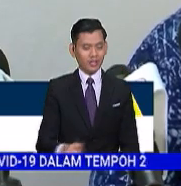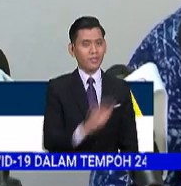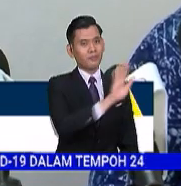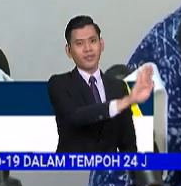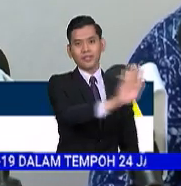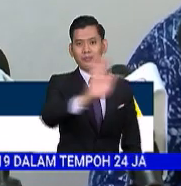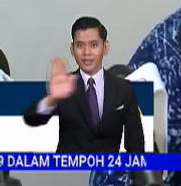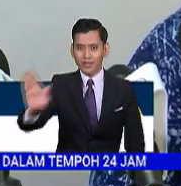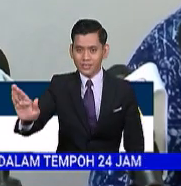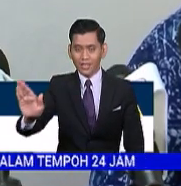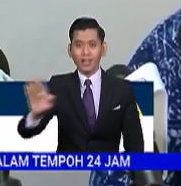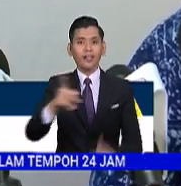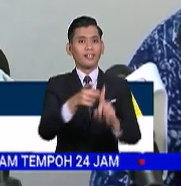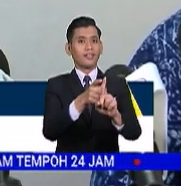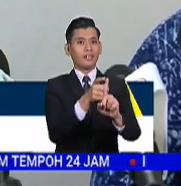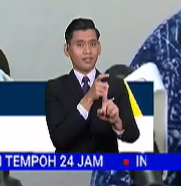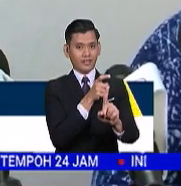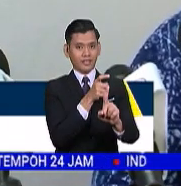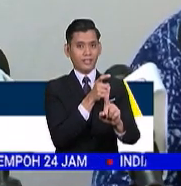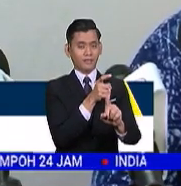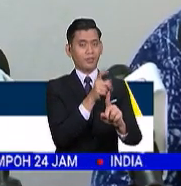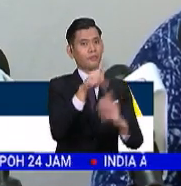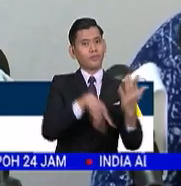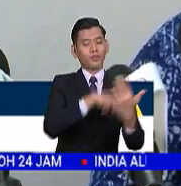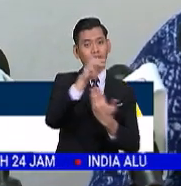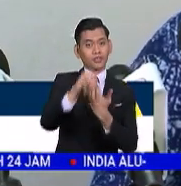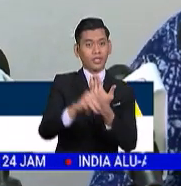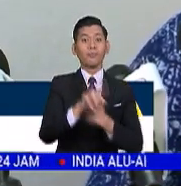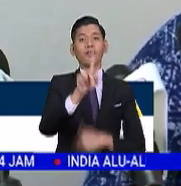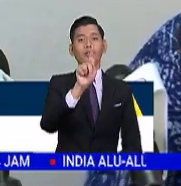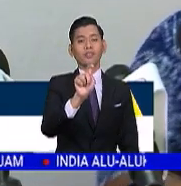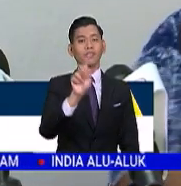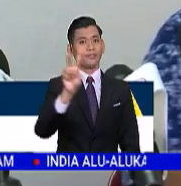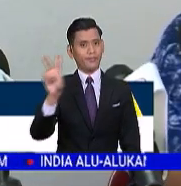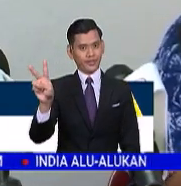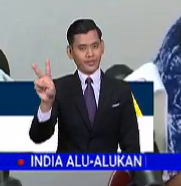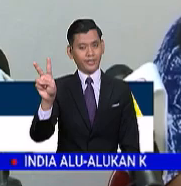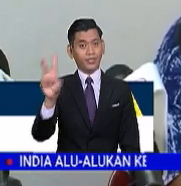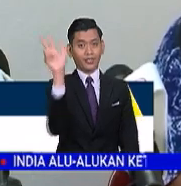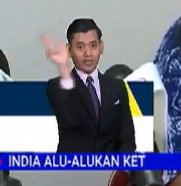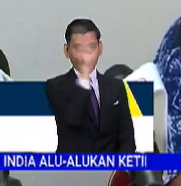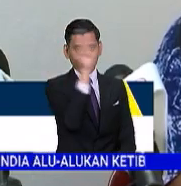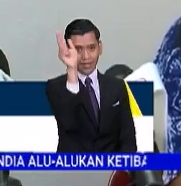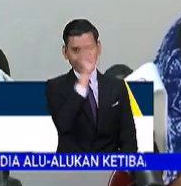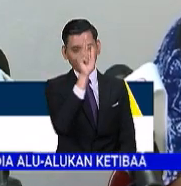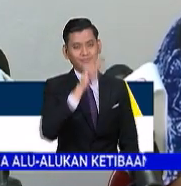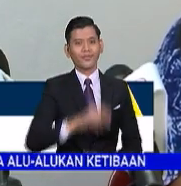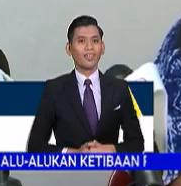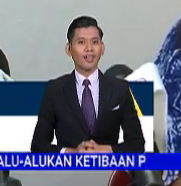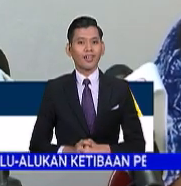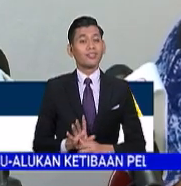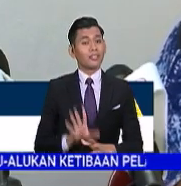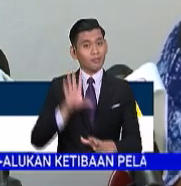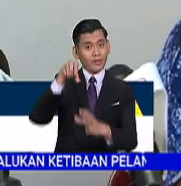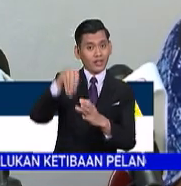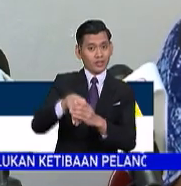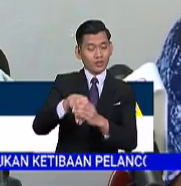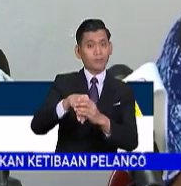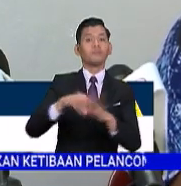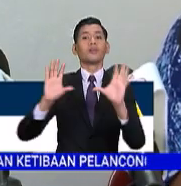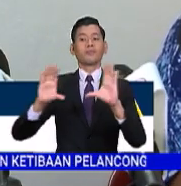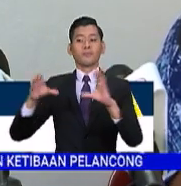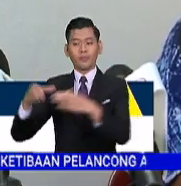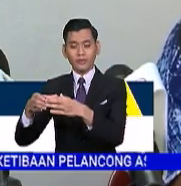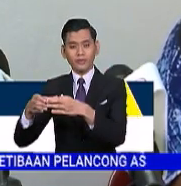melalui saluran atau TV kerajaan. Dan ini termasuk juga calon-calon